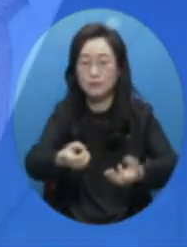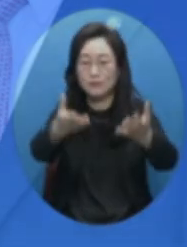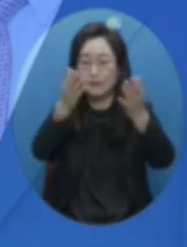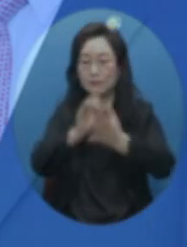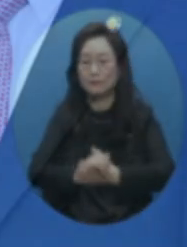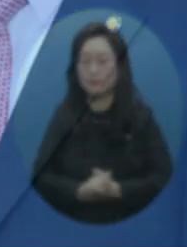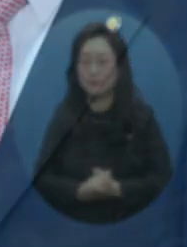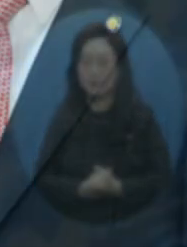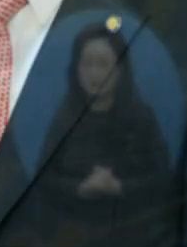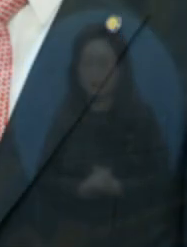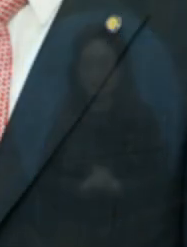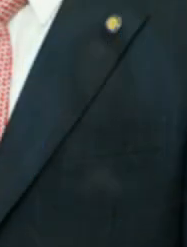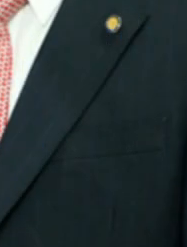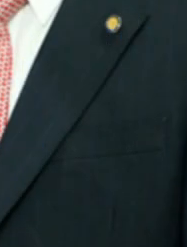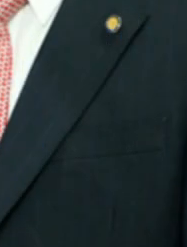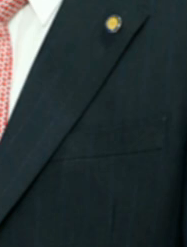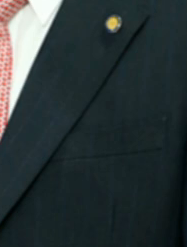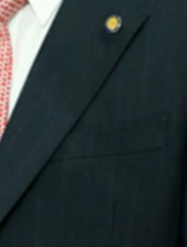축원합니다